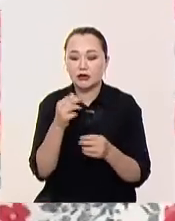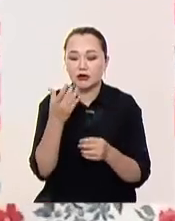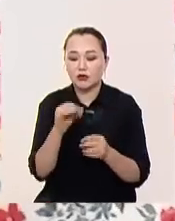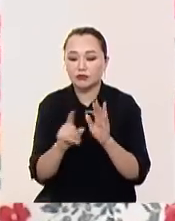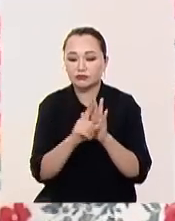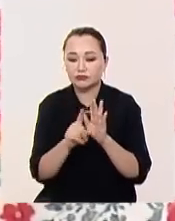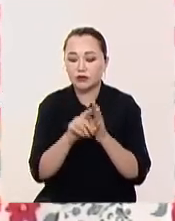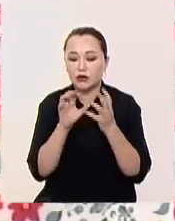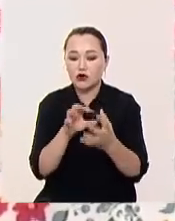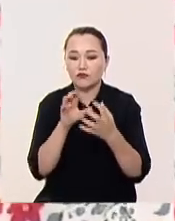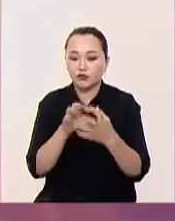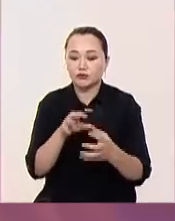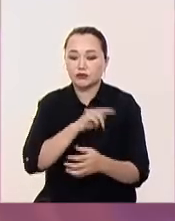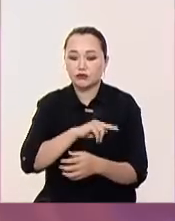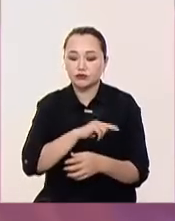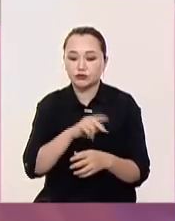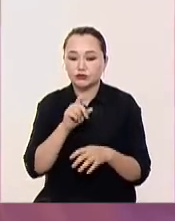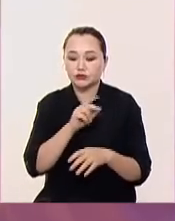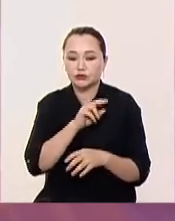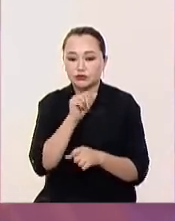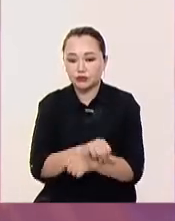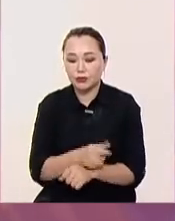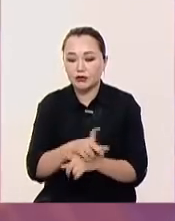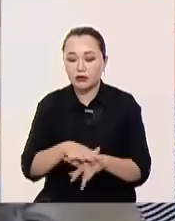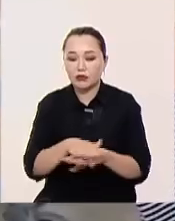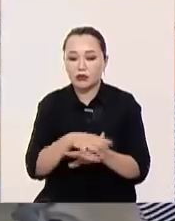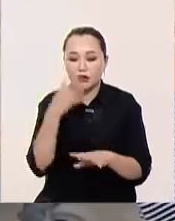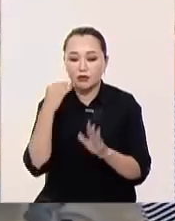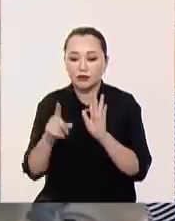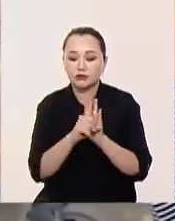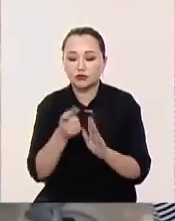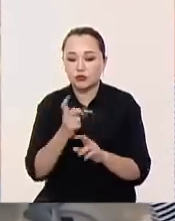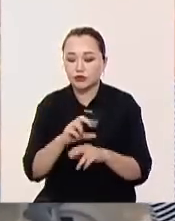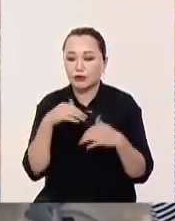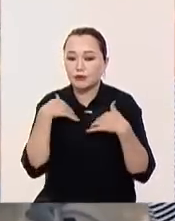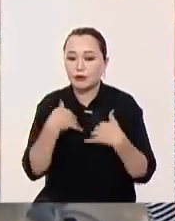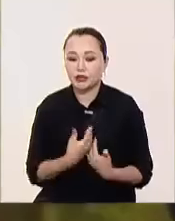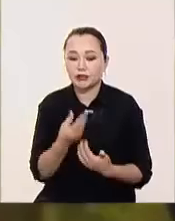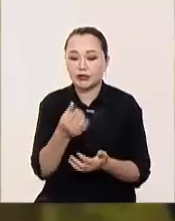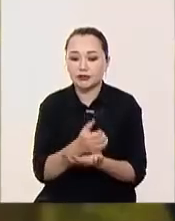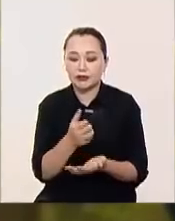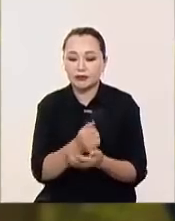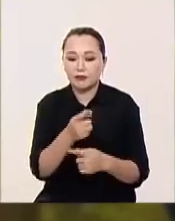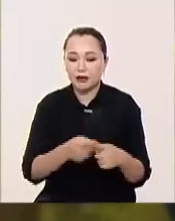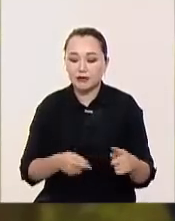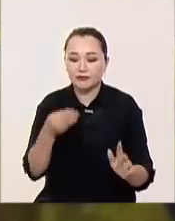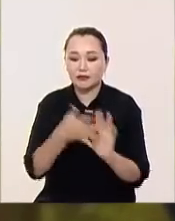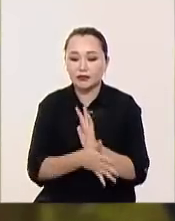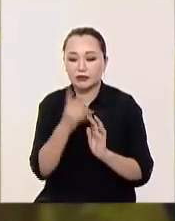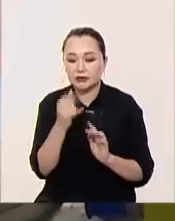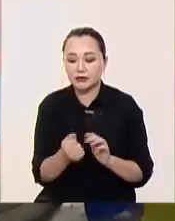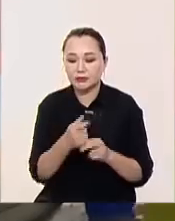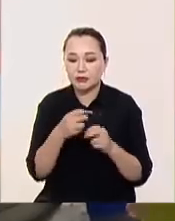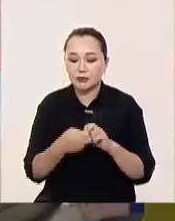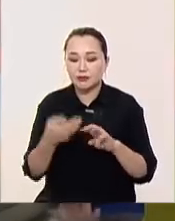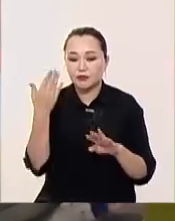қатынайтын 10 қоғамдық көлік қыс тасымалын тоқтатқан, содан бері елді мекен халқы үшін Алматыға жетудің өзі мұңға айналып, себебі тапқан табыстарының жартысы таксиге кетеді. Мәселен, бұған